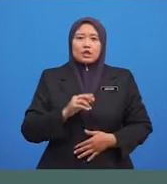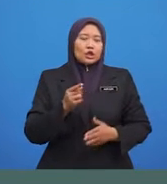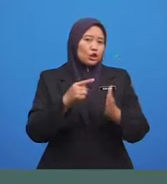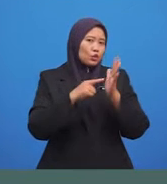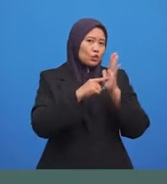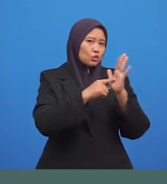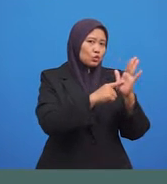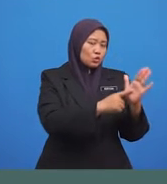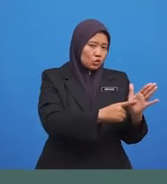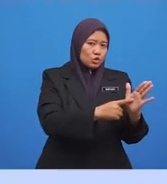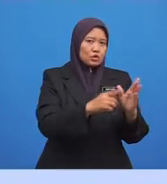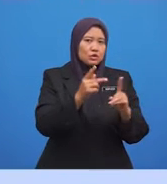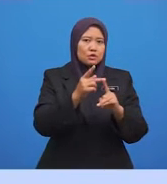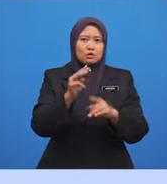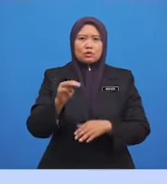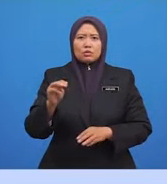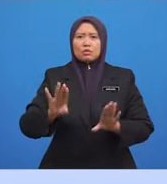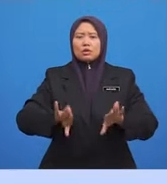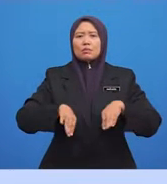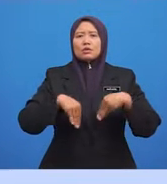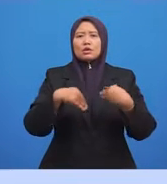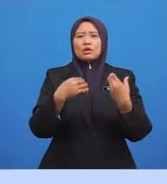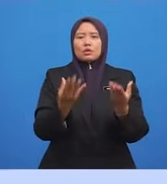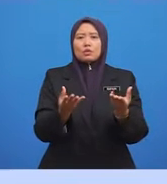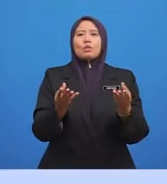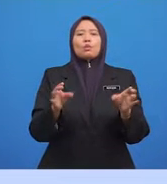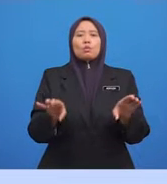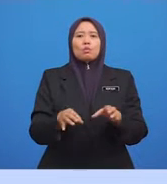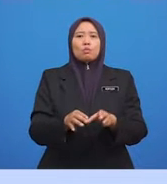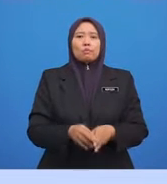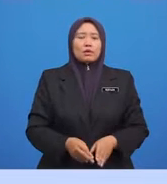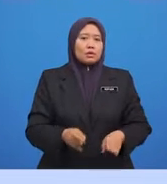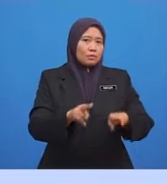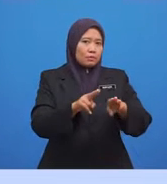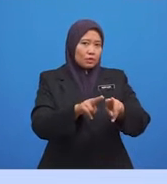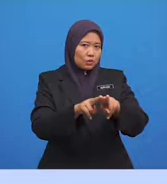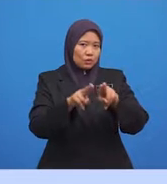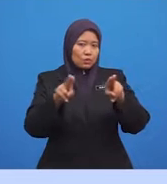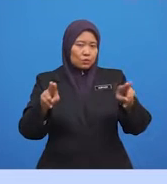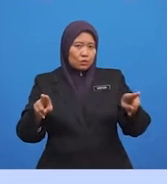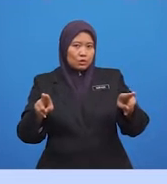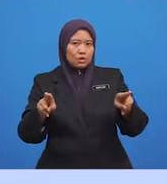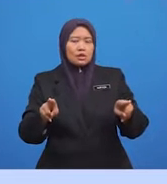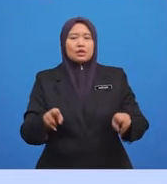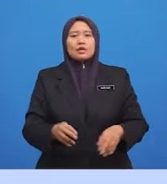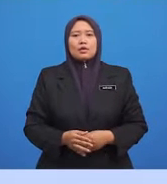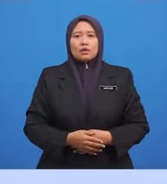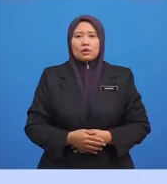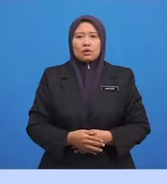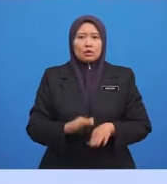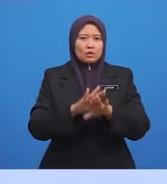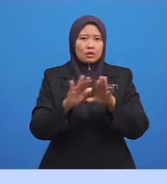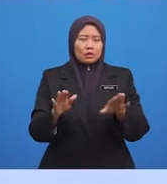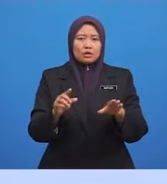tunjukkan kepada murid-murid bagaimana kamu boleh membuat pengukuran tanpa menggunakan